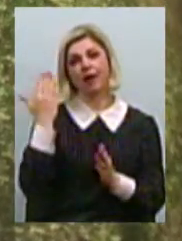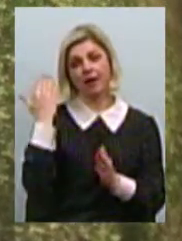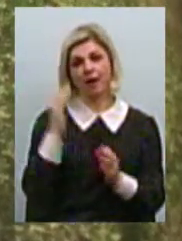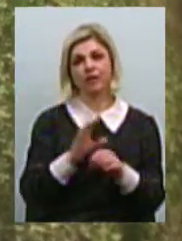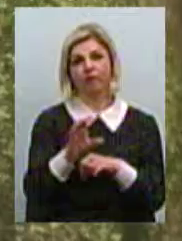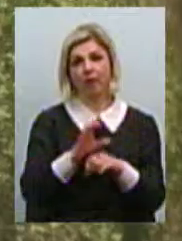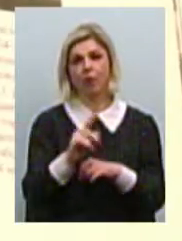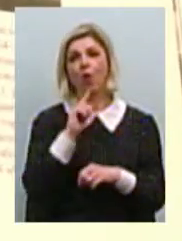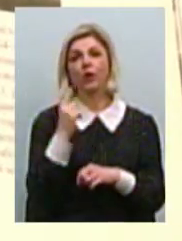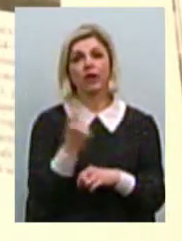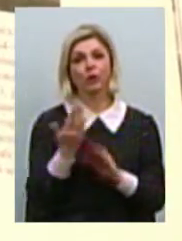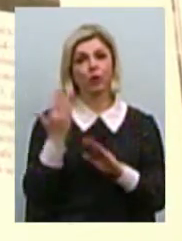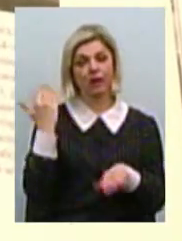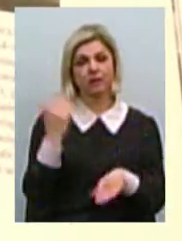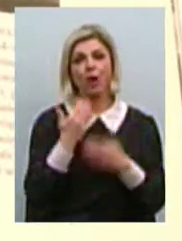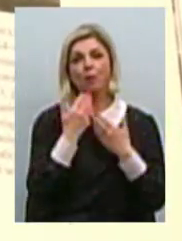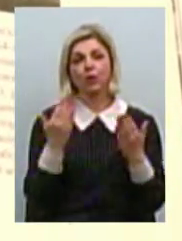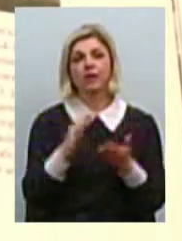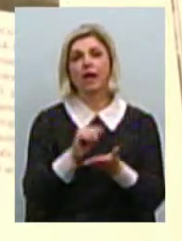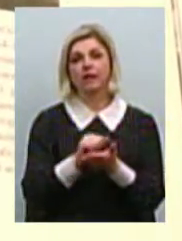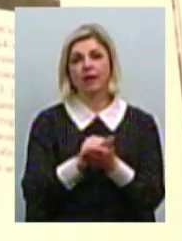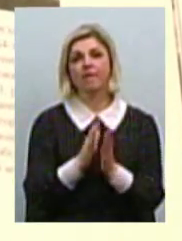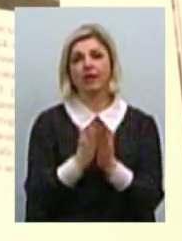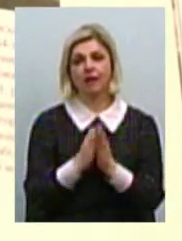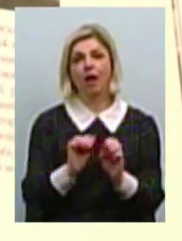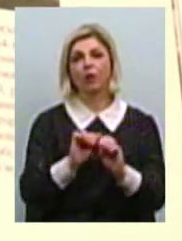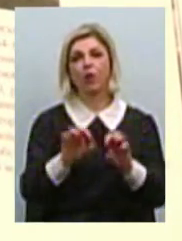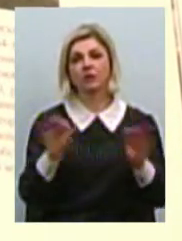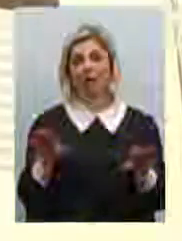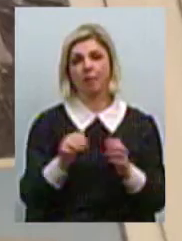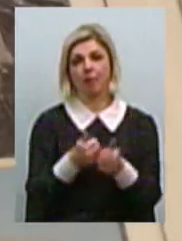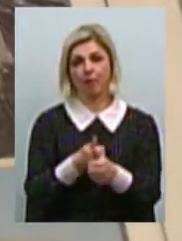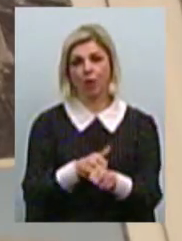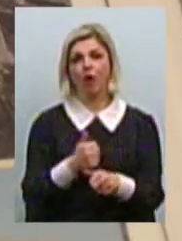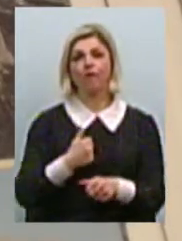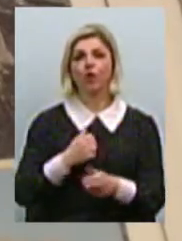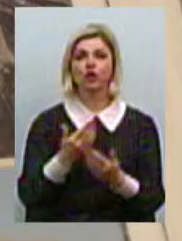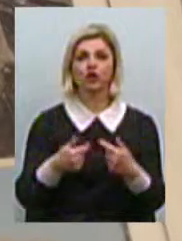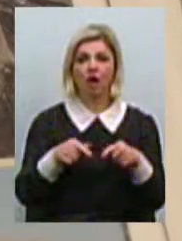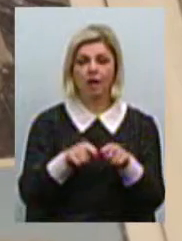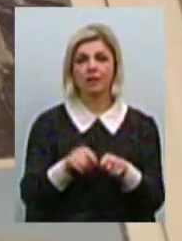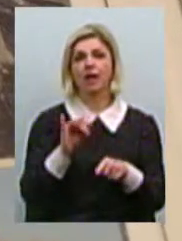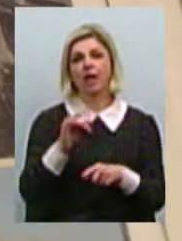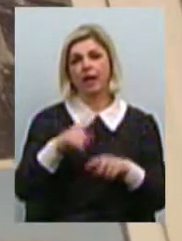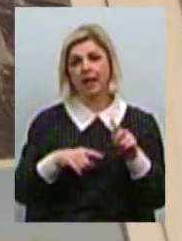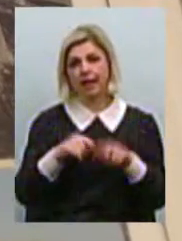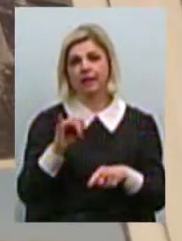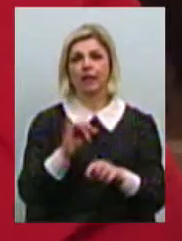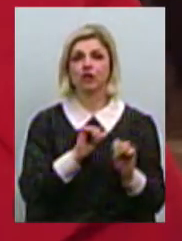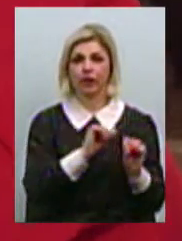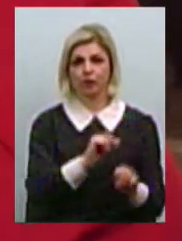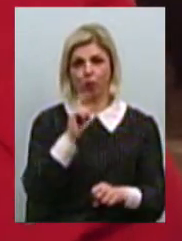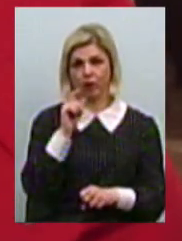один рік. Останнє видання роздадуть по бібліотеках області, військовим частинам, рідним загиблих захисників України.